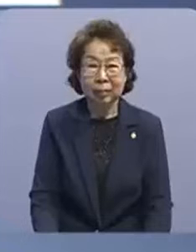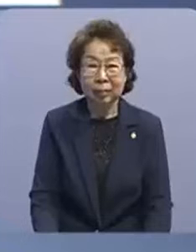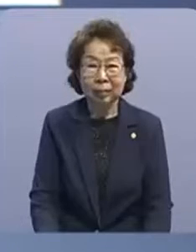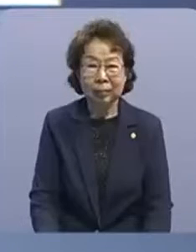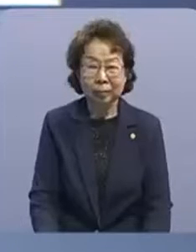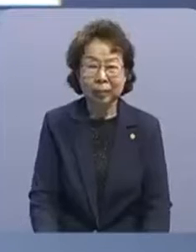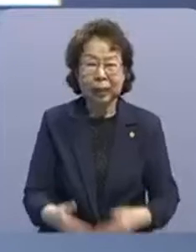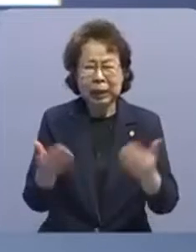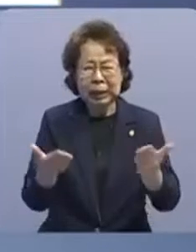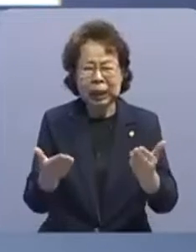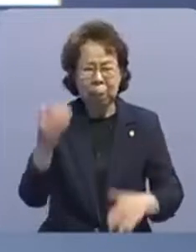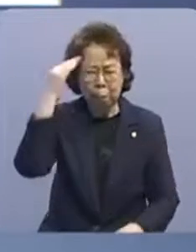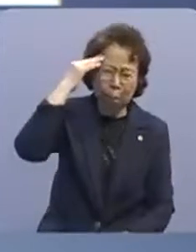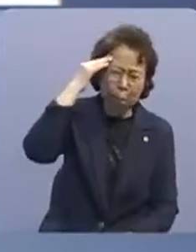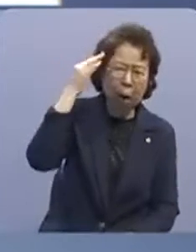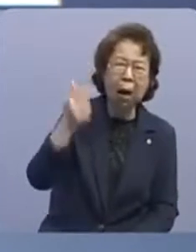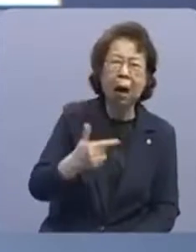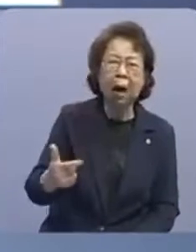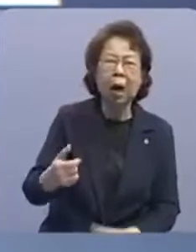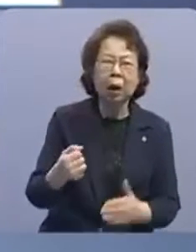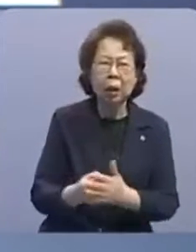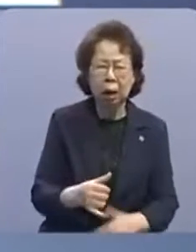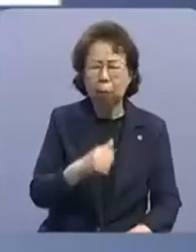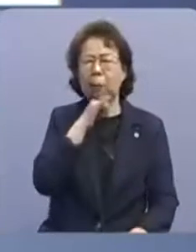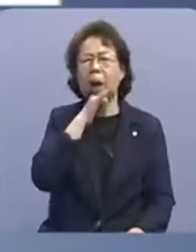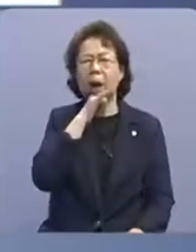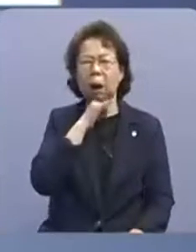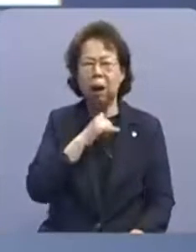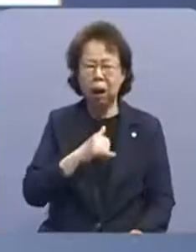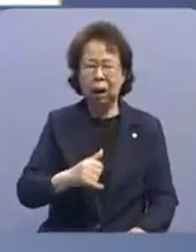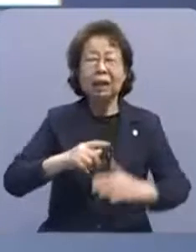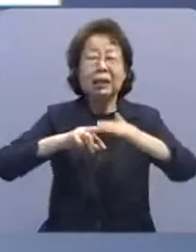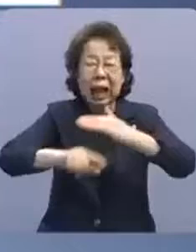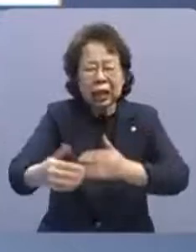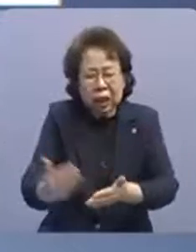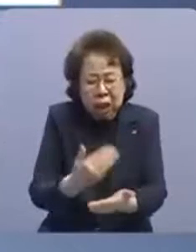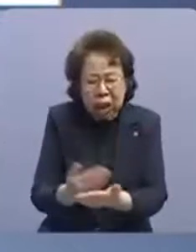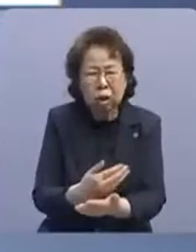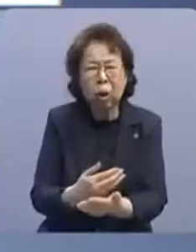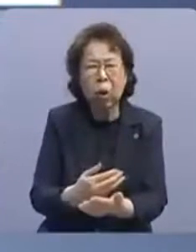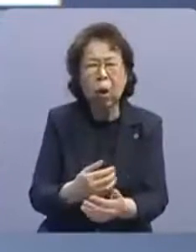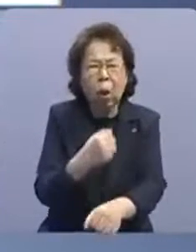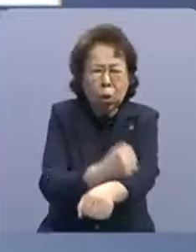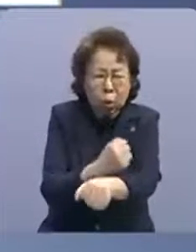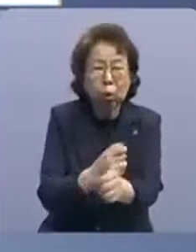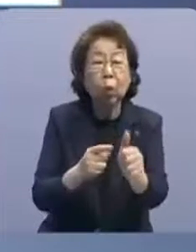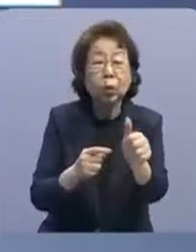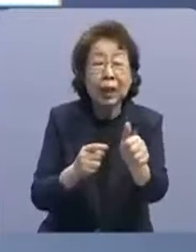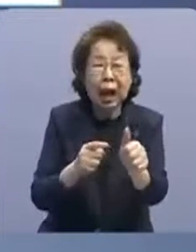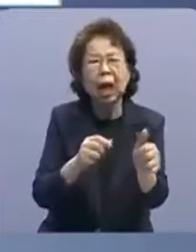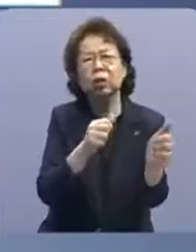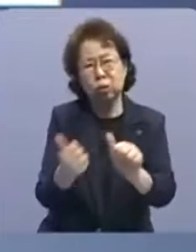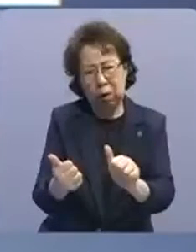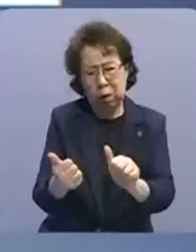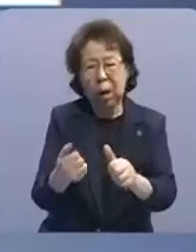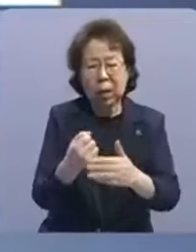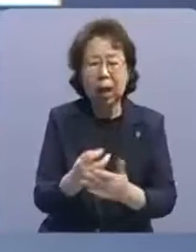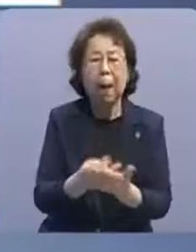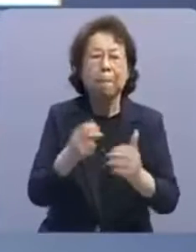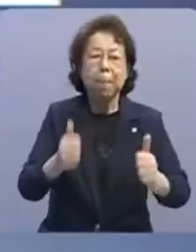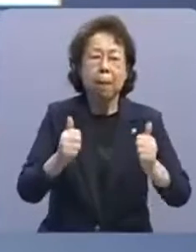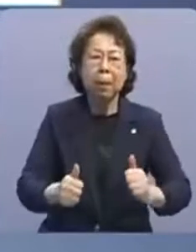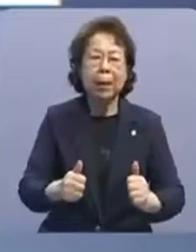업무 스트레스를 호소하다 스스로 목숨을 끊은 치어 철 청소 노동자의 죽음을 법원이 산재 라고 법한